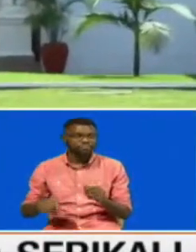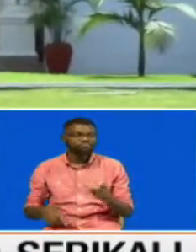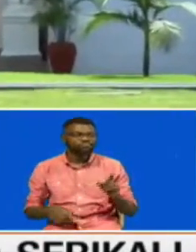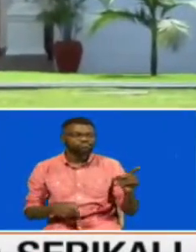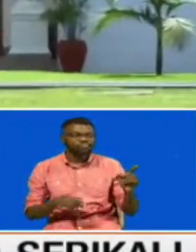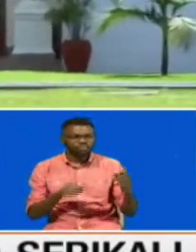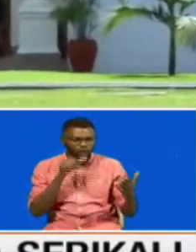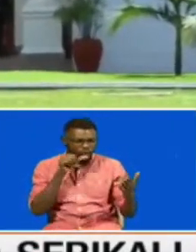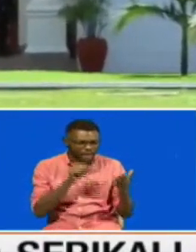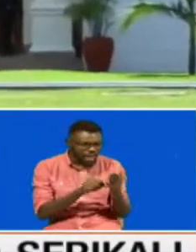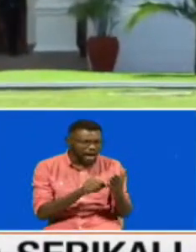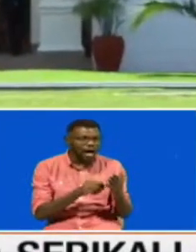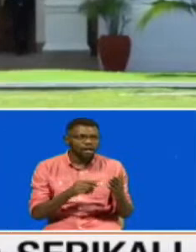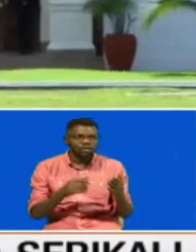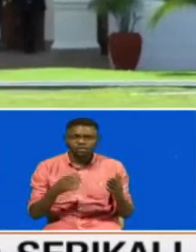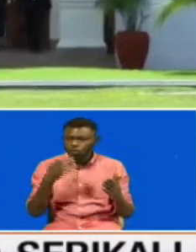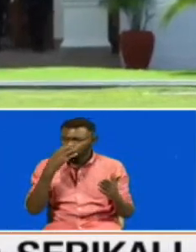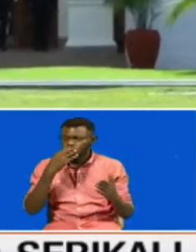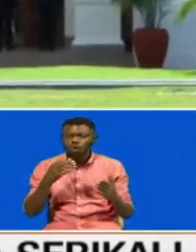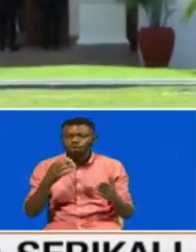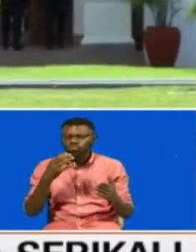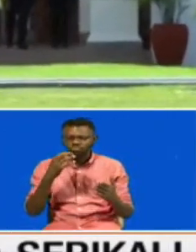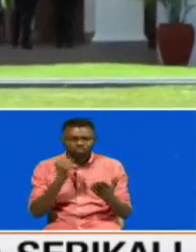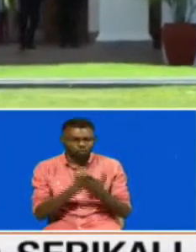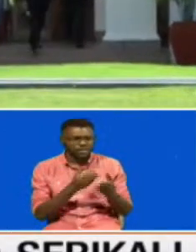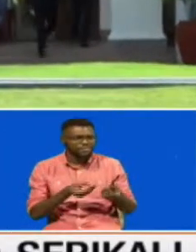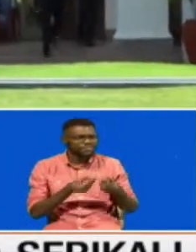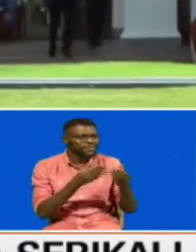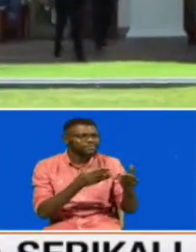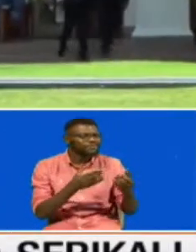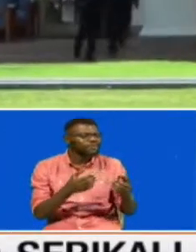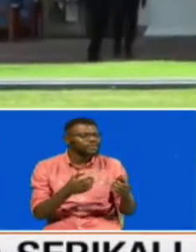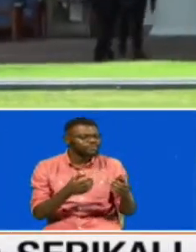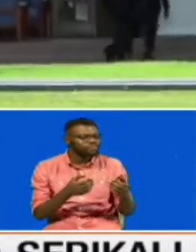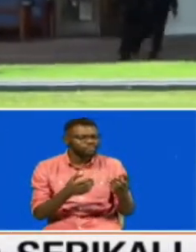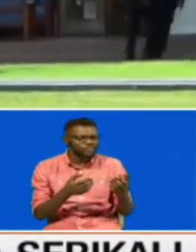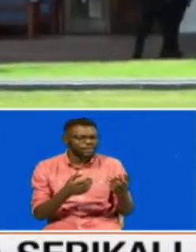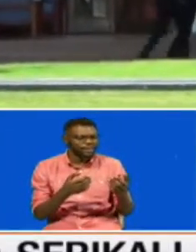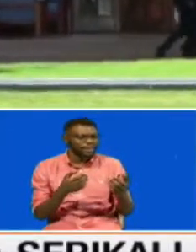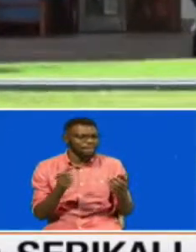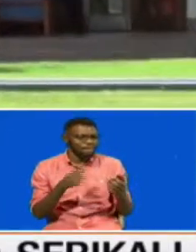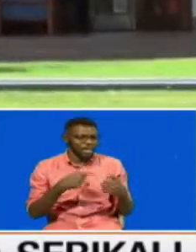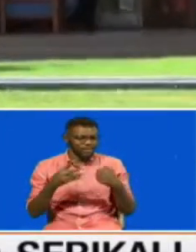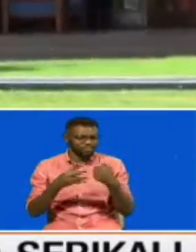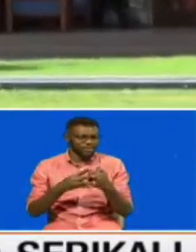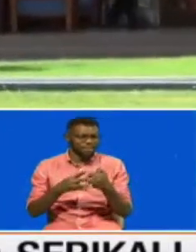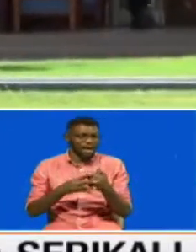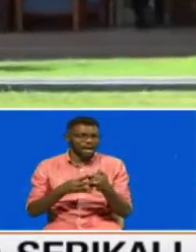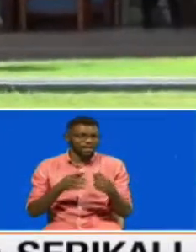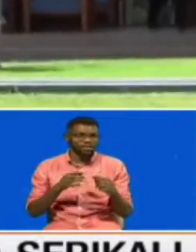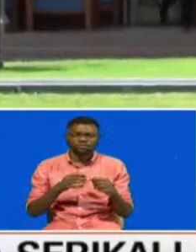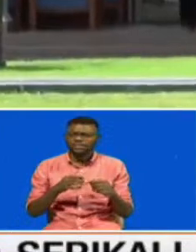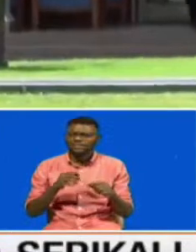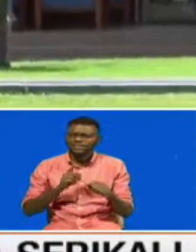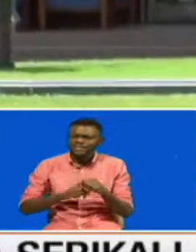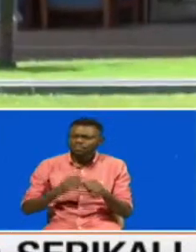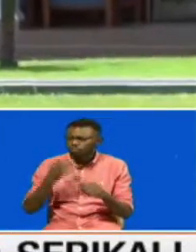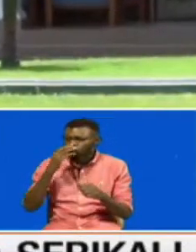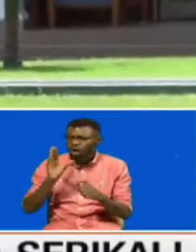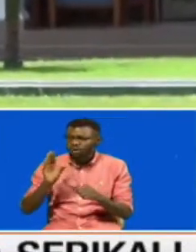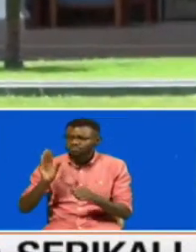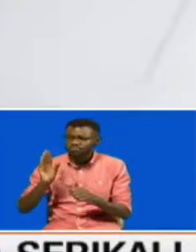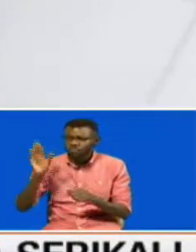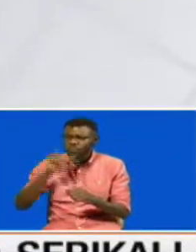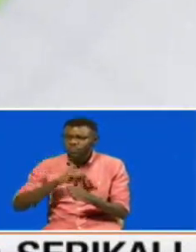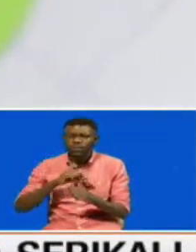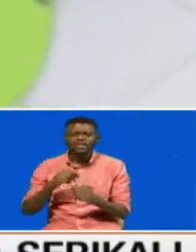ya awali ya Rais Ruto tarehe 7 Septemba mwaka jana, siku 6 tu kabla ya Rais Ruto kula kiapo, ofisi hiyo